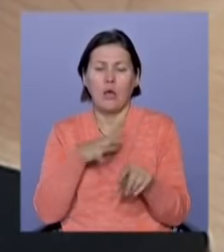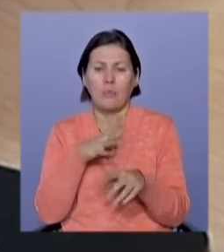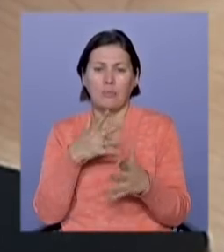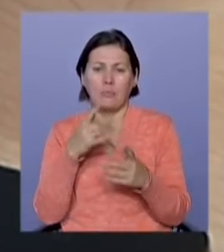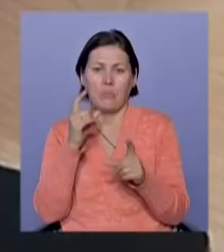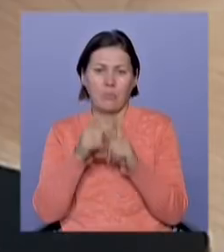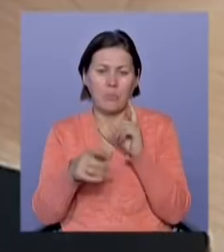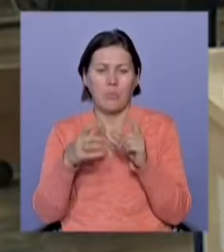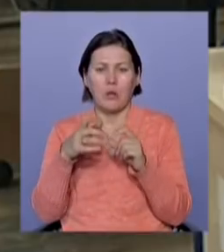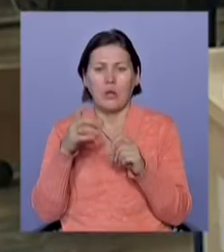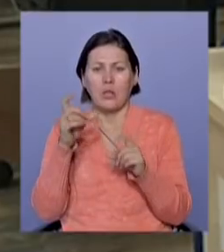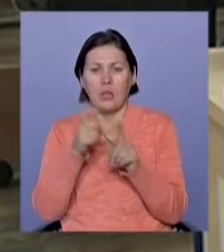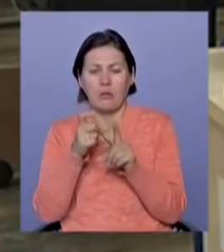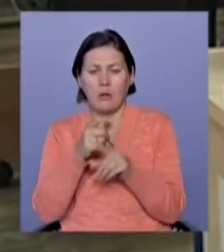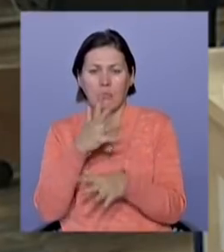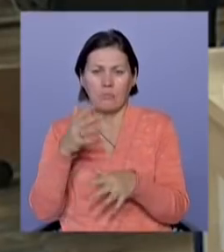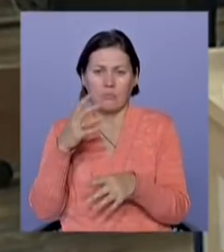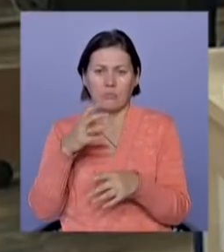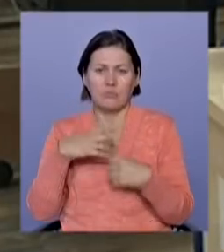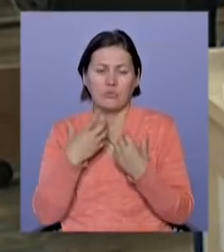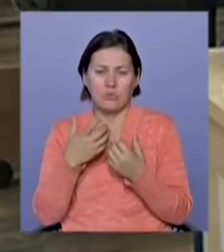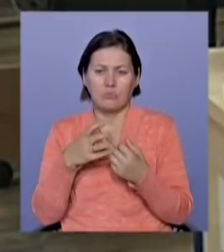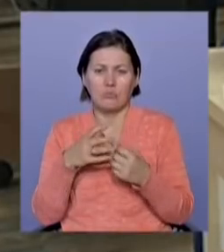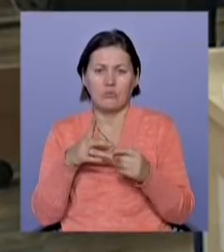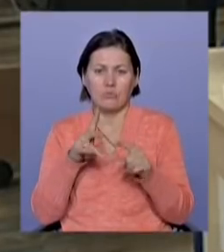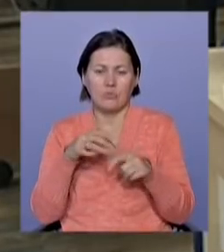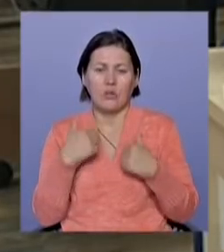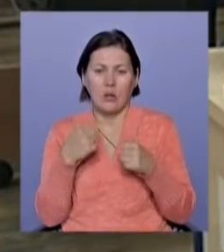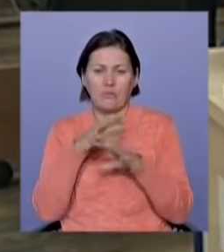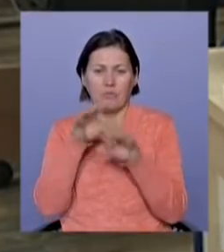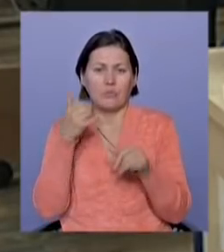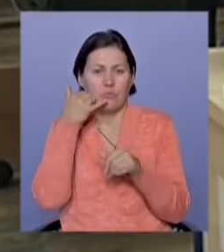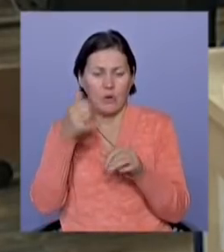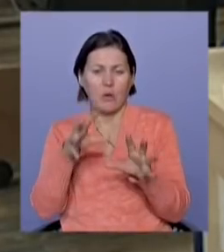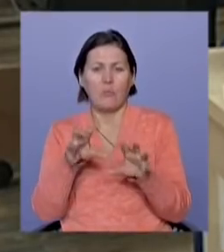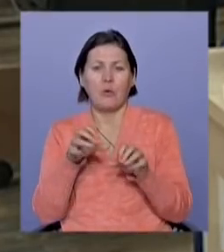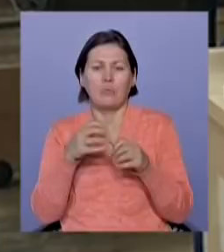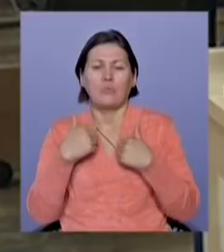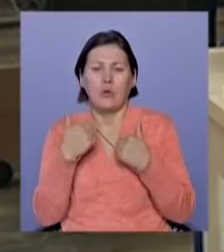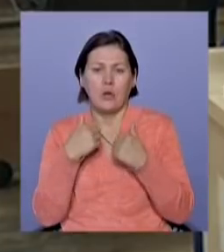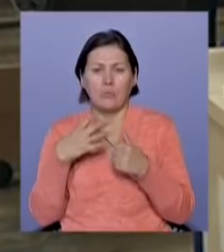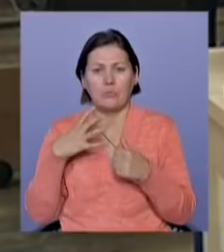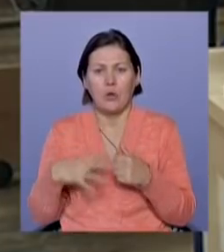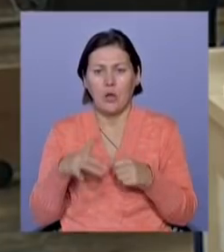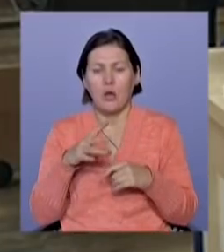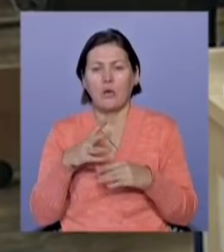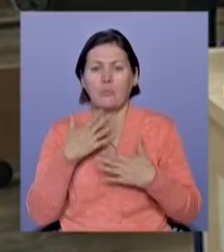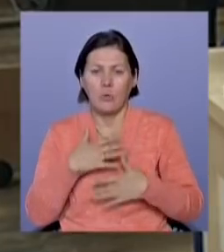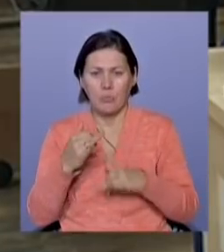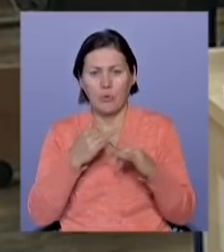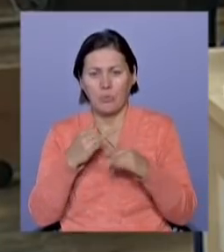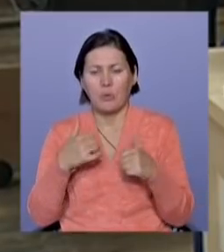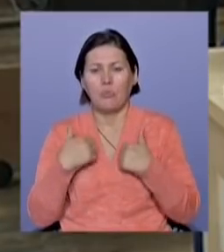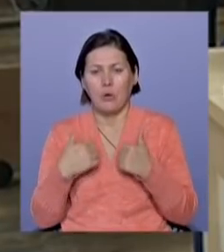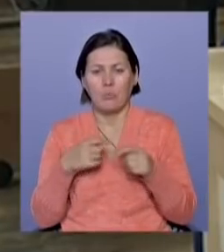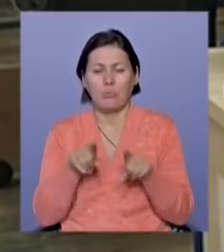боқтайды, бізді қарғайды, біз бәрін көтереміз, бәрін қабылдауға тырысамыз, бәрін жаймен айтамыз, шыдаймыз, өйткені